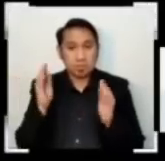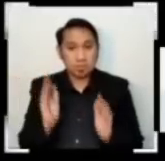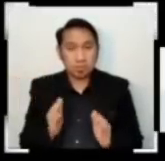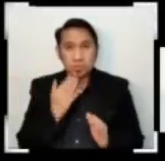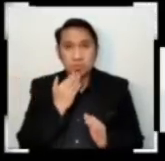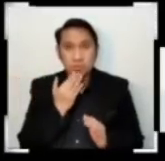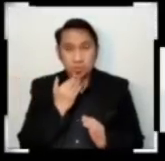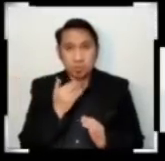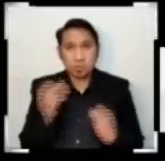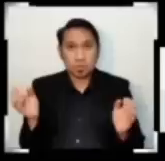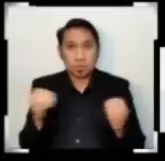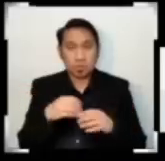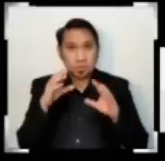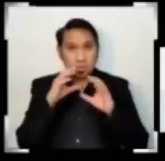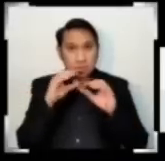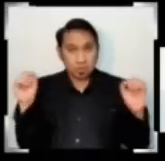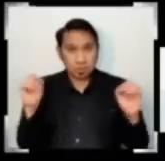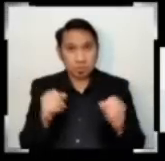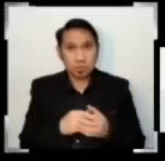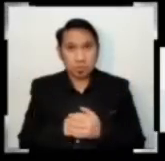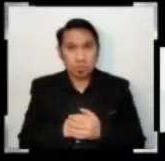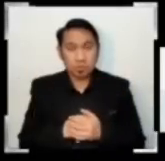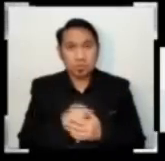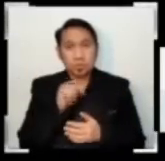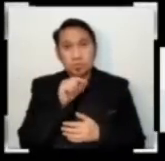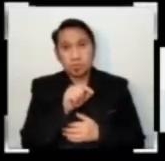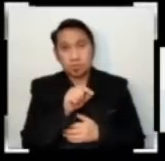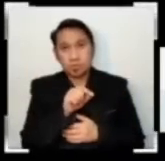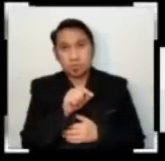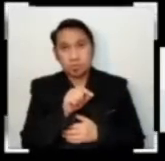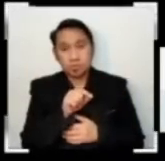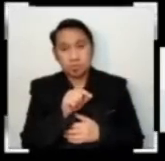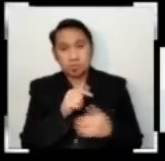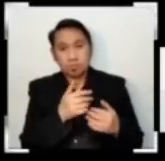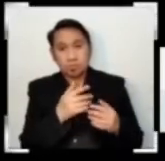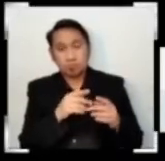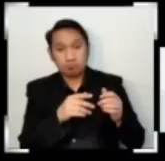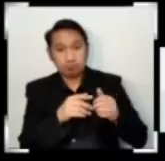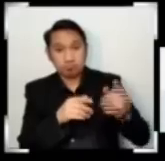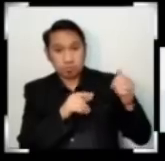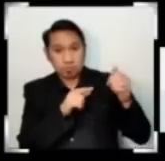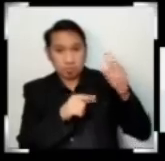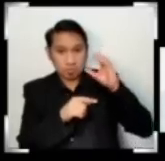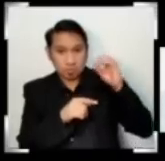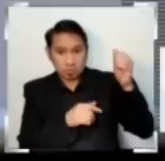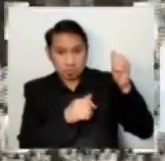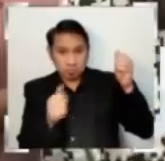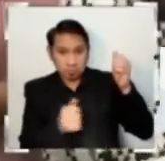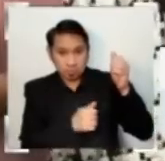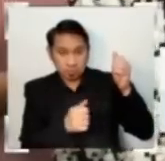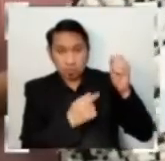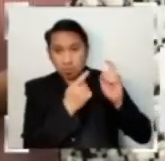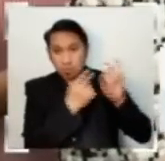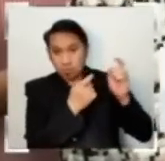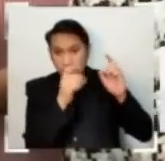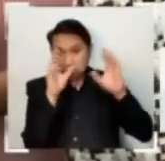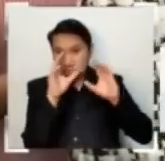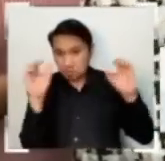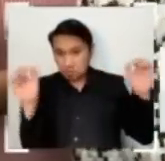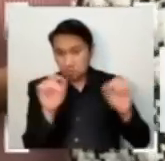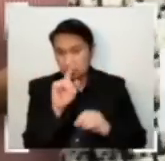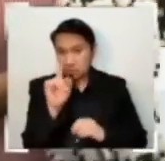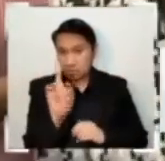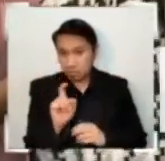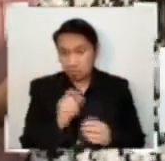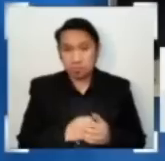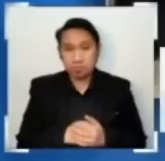the president being manipulated by his underlings who handpicked the importers? Sinisika pa ng